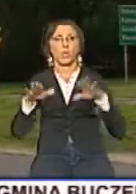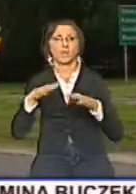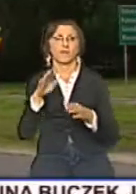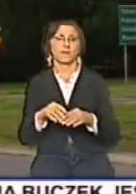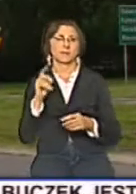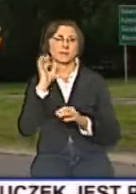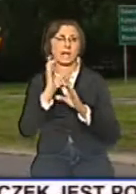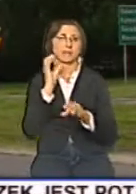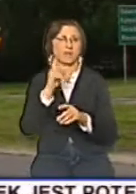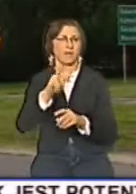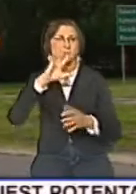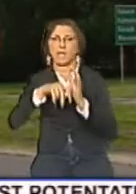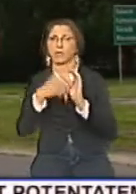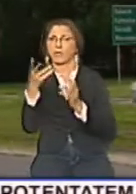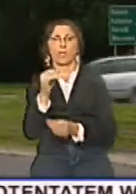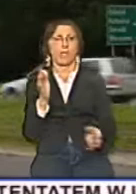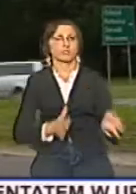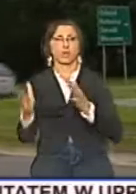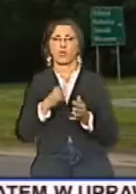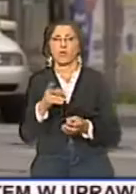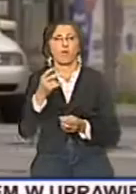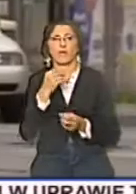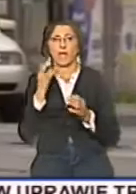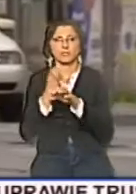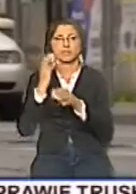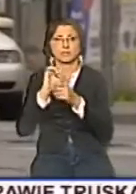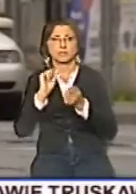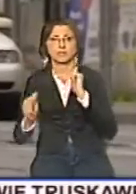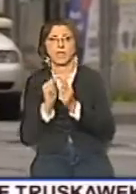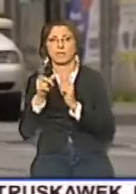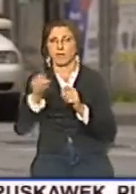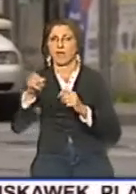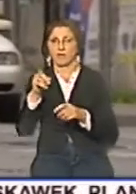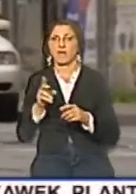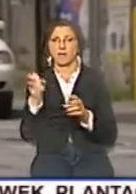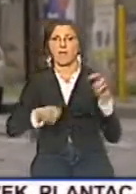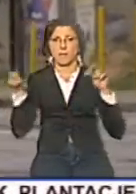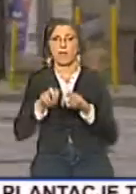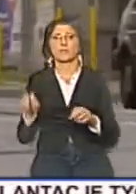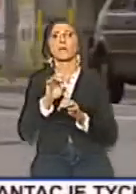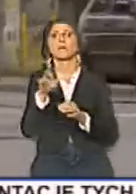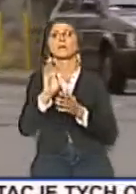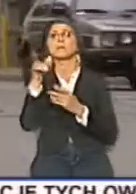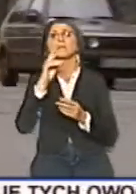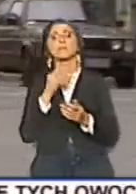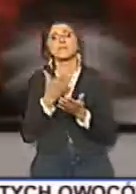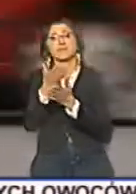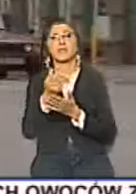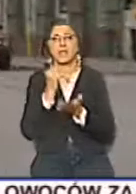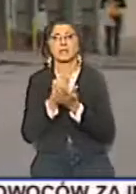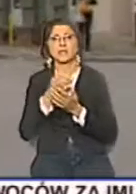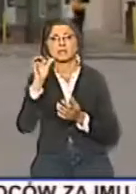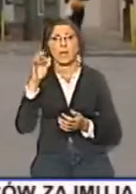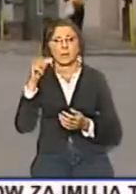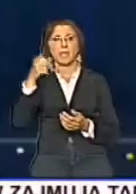Transportu. Uważa, że miasto nie przygotowało wystarczająco dobrze komunikacji miejskiej do okresu remontów. W liście otwartym do wiceprezydenta Radosława